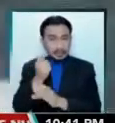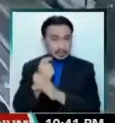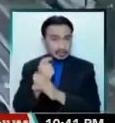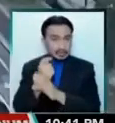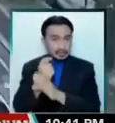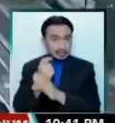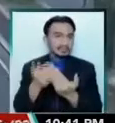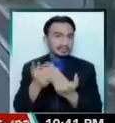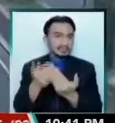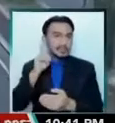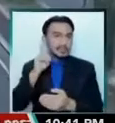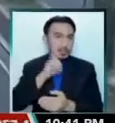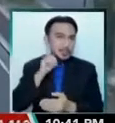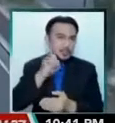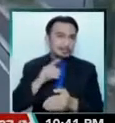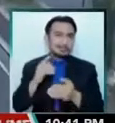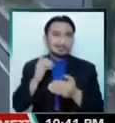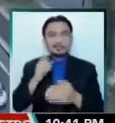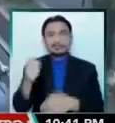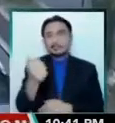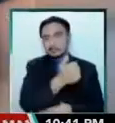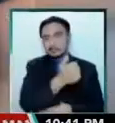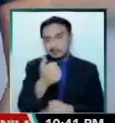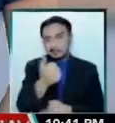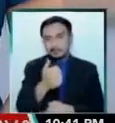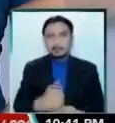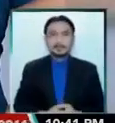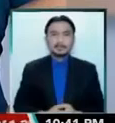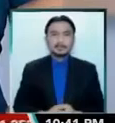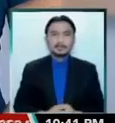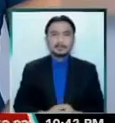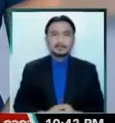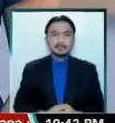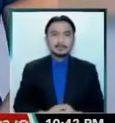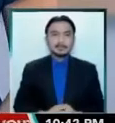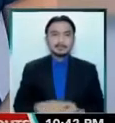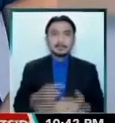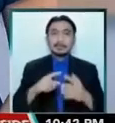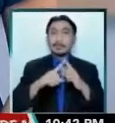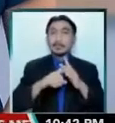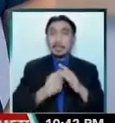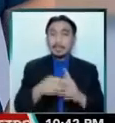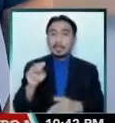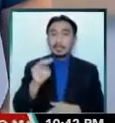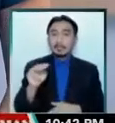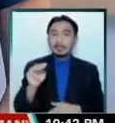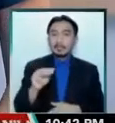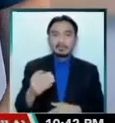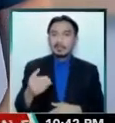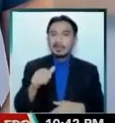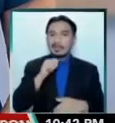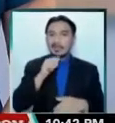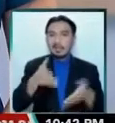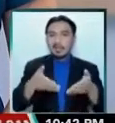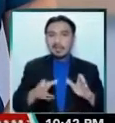free-flowing. Bon Aquino, Jenny News. Grabe, no? Simula sa Lunes, hindi napapayagang sumakay sa